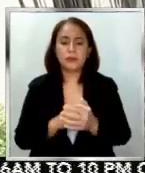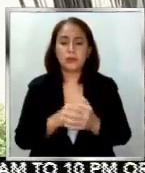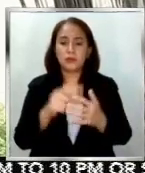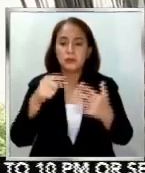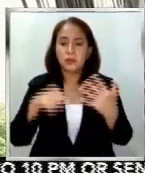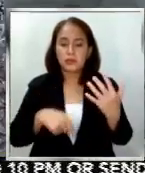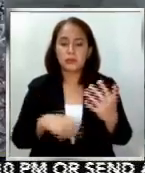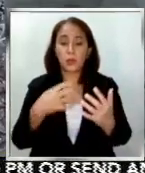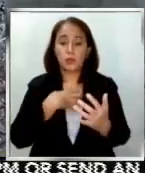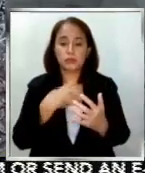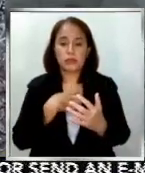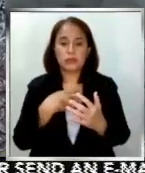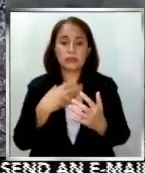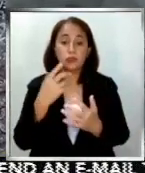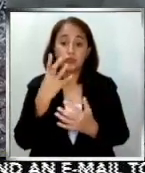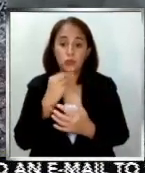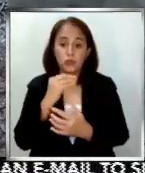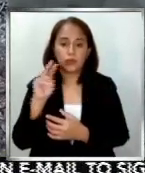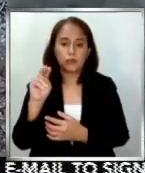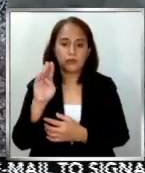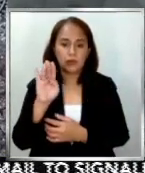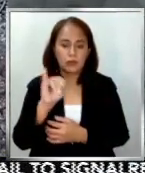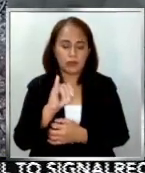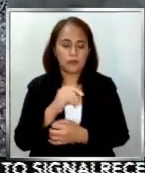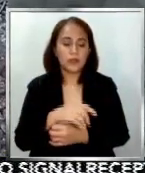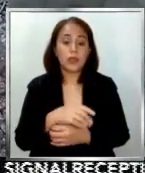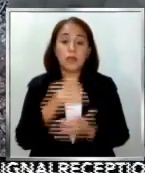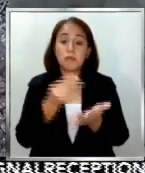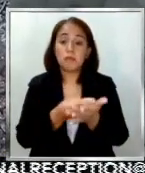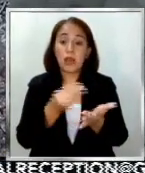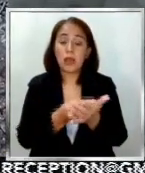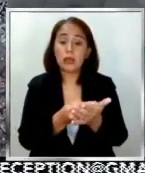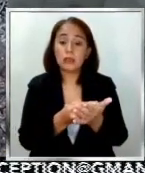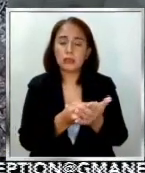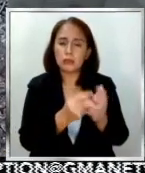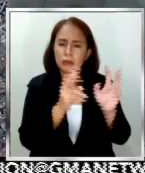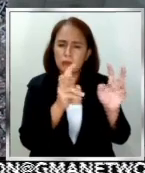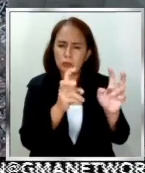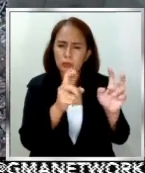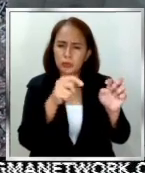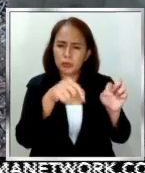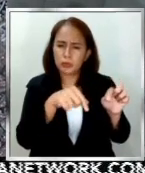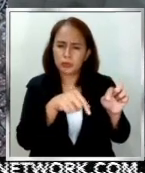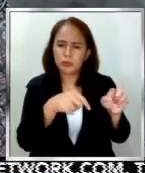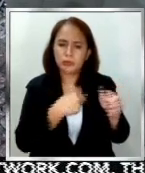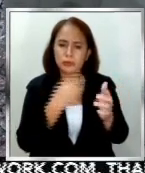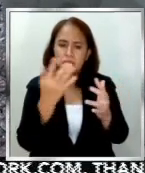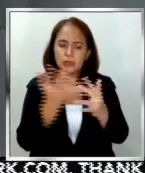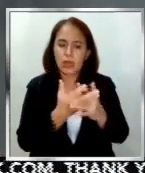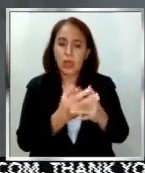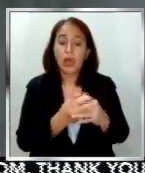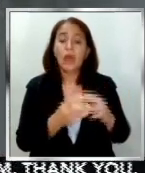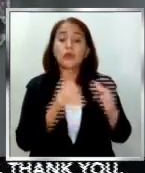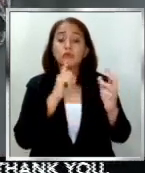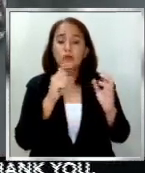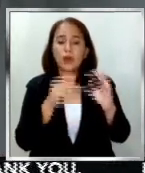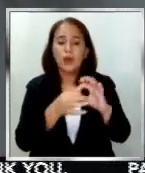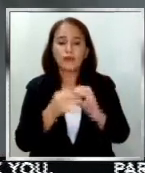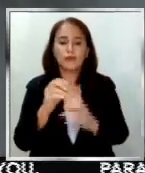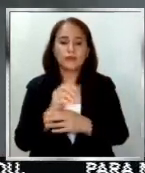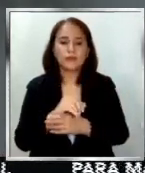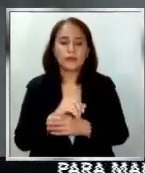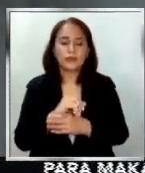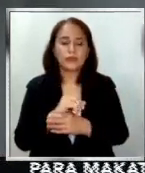ng NBI. Ang pondong pinag-uusapan sa kaso ay nasa ilalim ng kontrobersyal na Interim